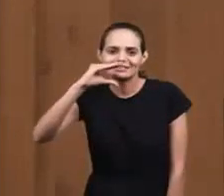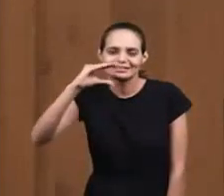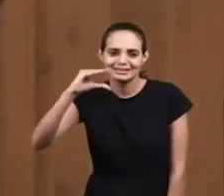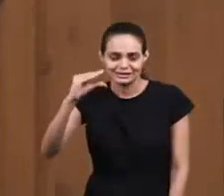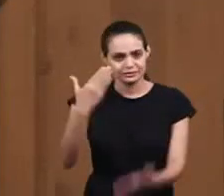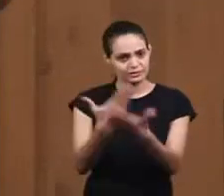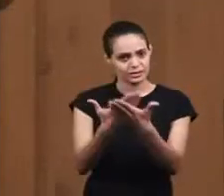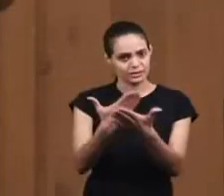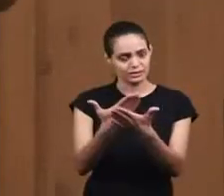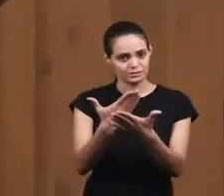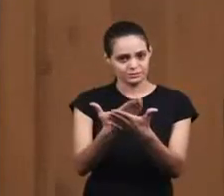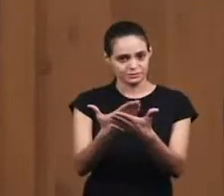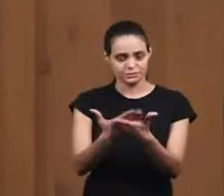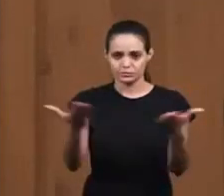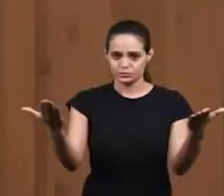Jugendlichen.